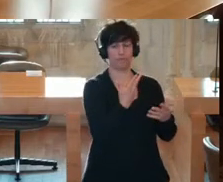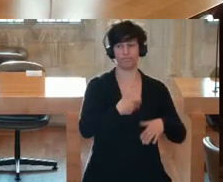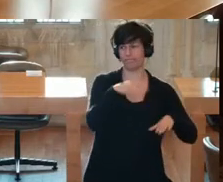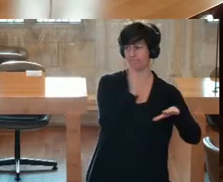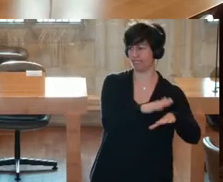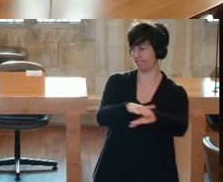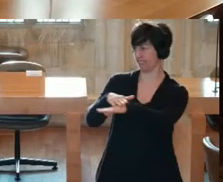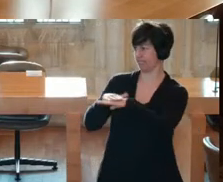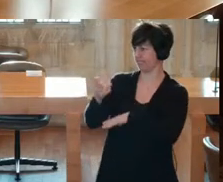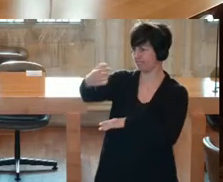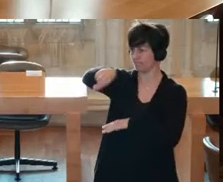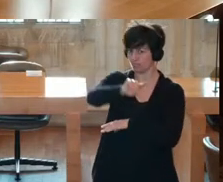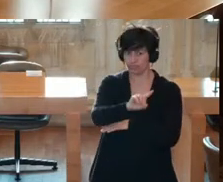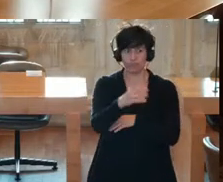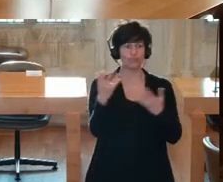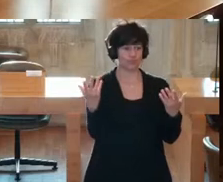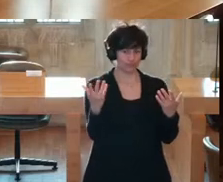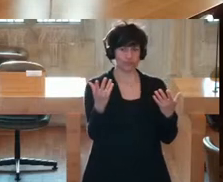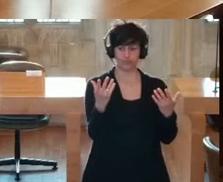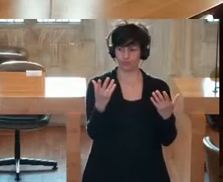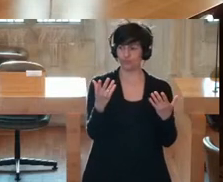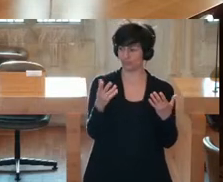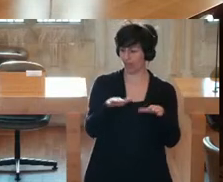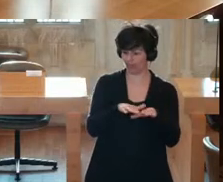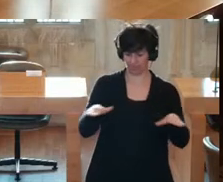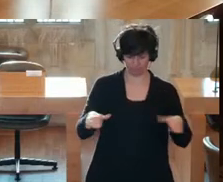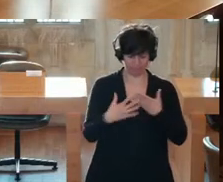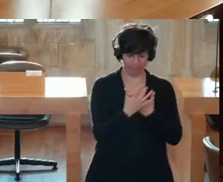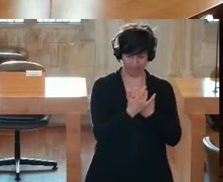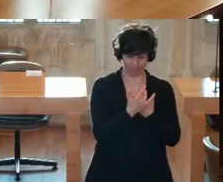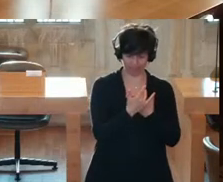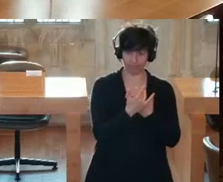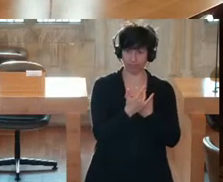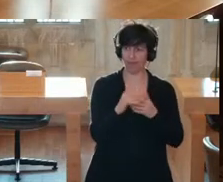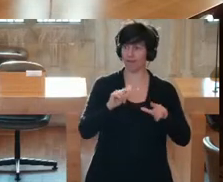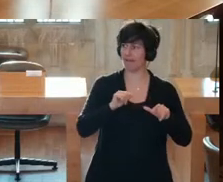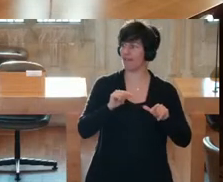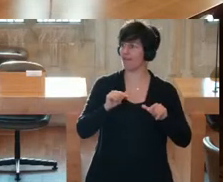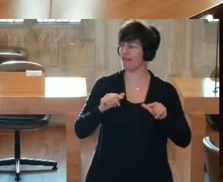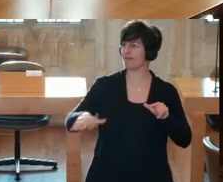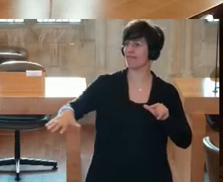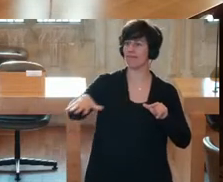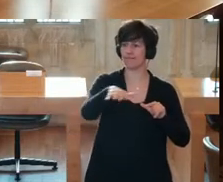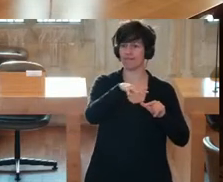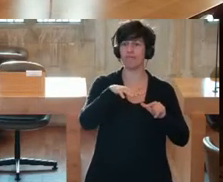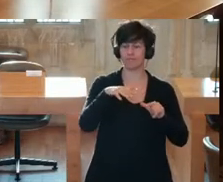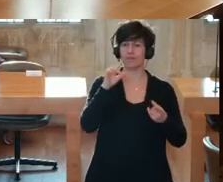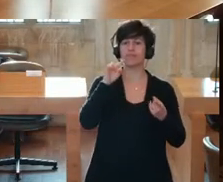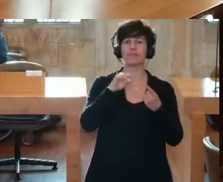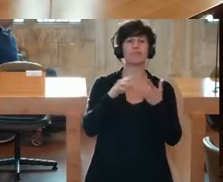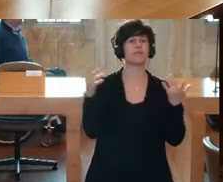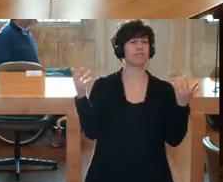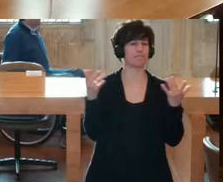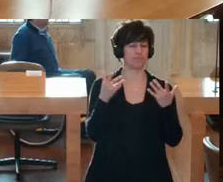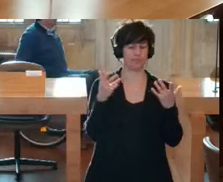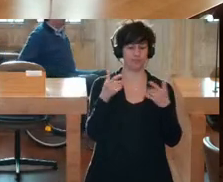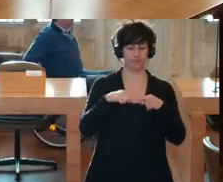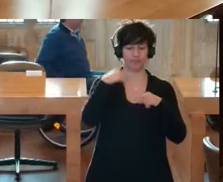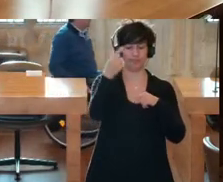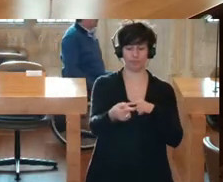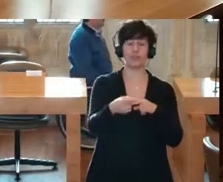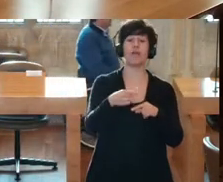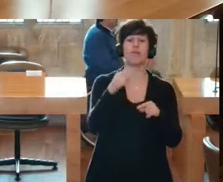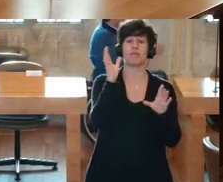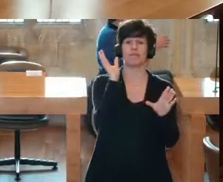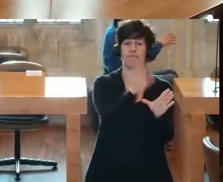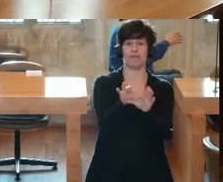que vous avez dû trouver chacun à votre place une enveloppe concernant la préparation des